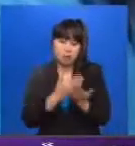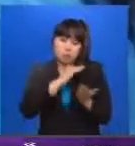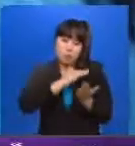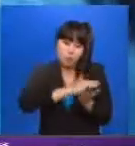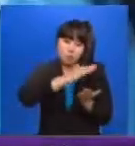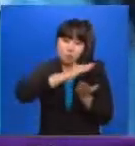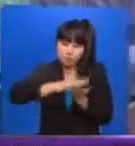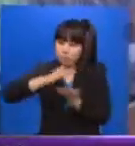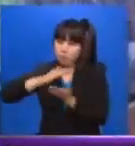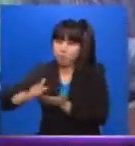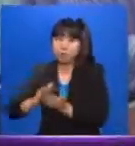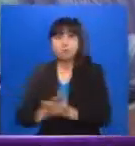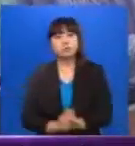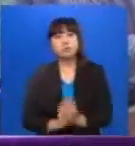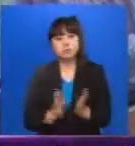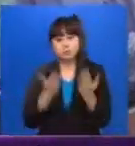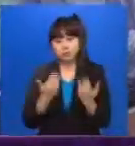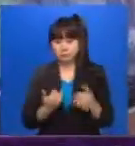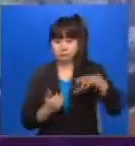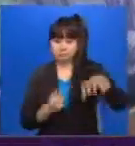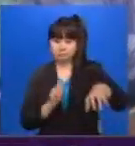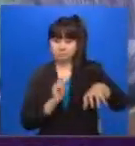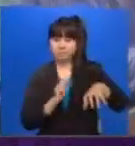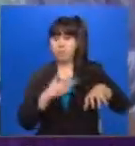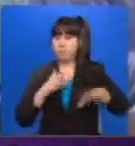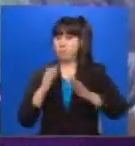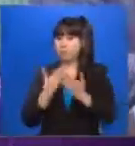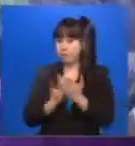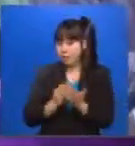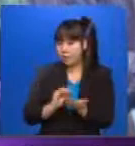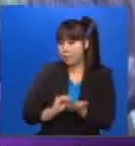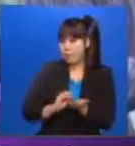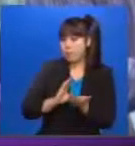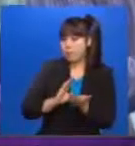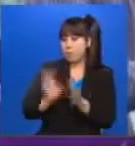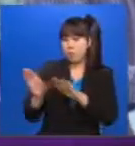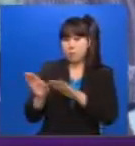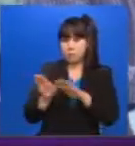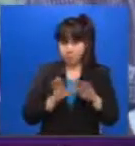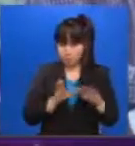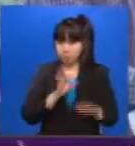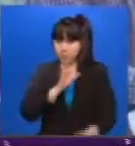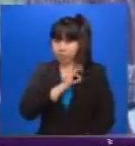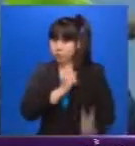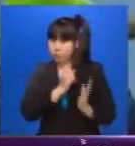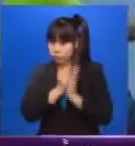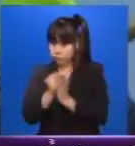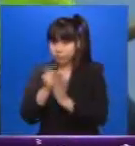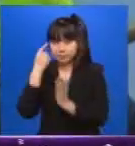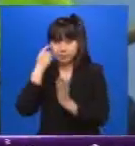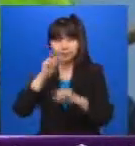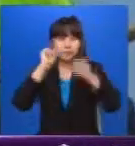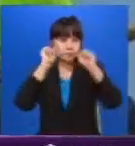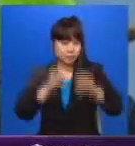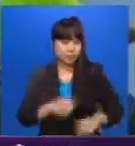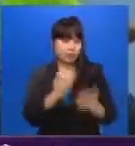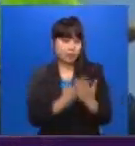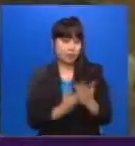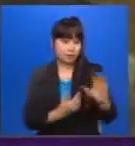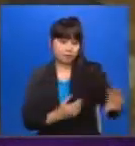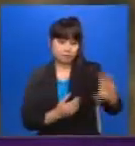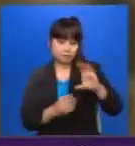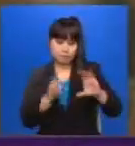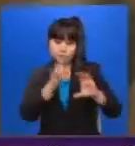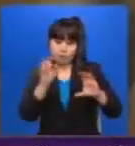ชำระดังนั้นสหกรณ์ซึ่งมีความพร้อมเรื่องเงินงบประมาณช่วยเหลือเยียวยาสมาชิกจึงได้อนุมัติวงเงินจำนวน